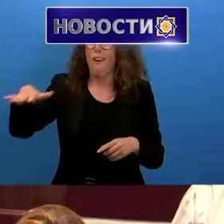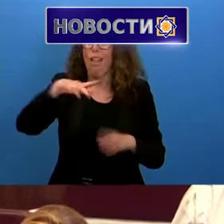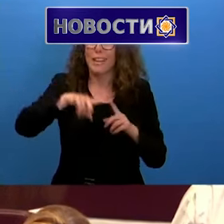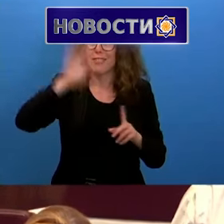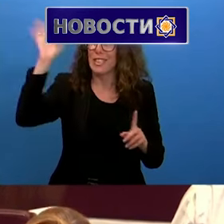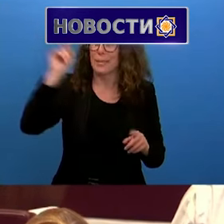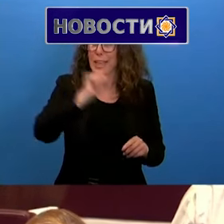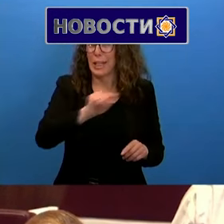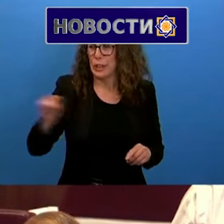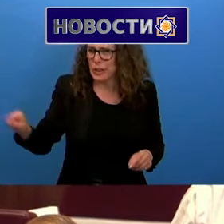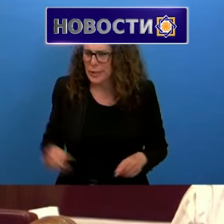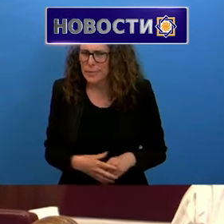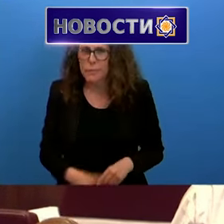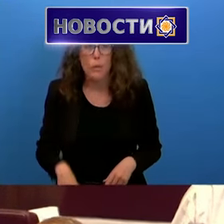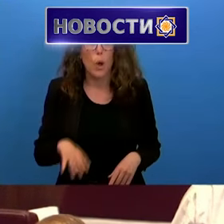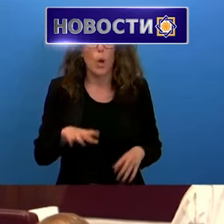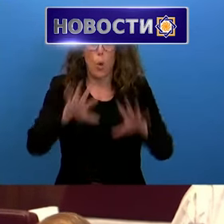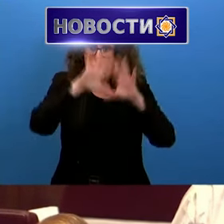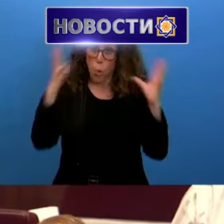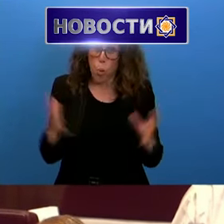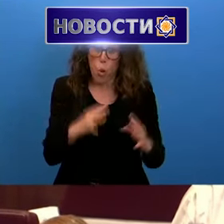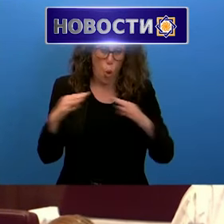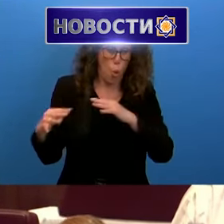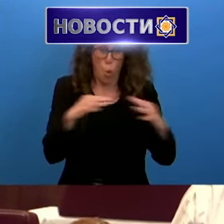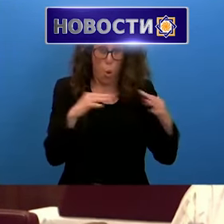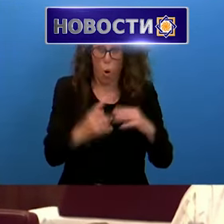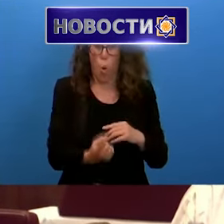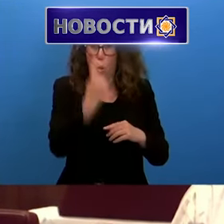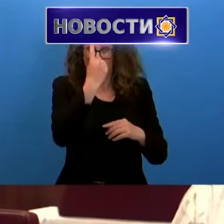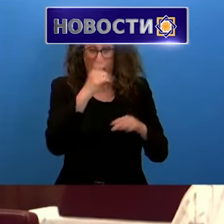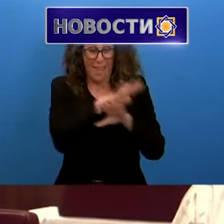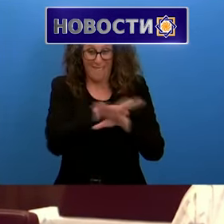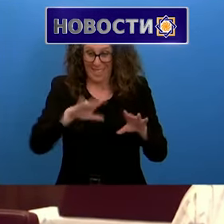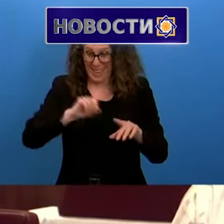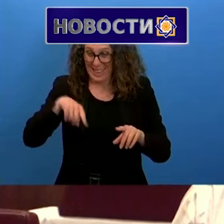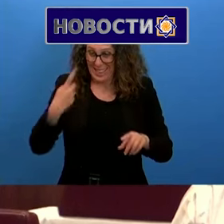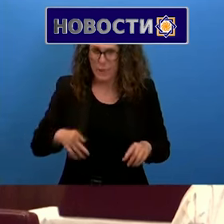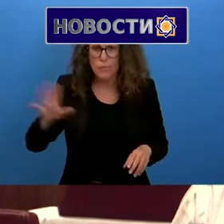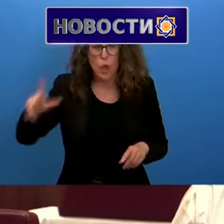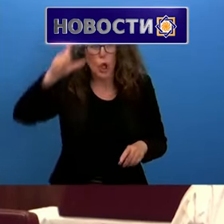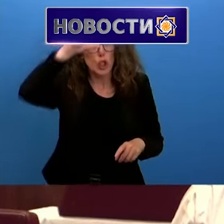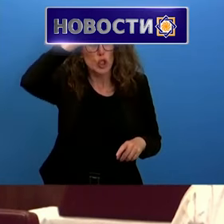8771 вида млекопитающих и птиц, используемых в пищу и сельском хозяйстве, во всем мире